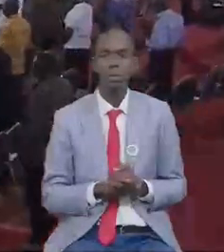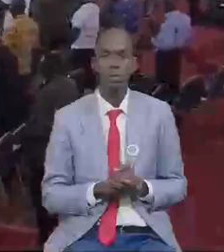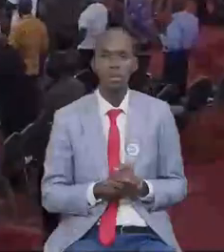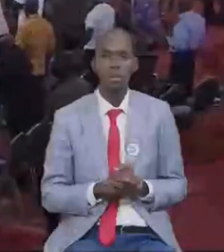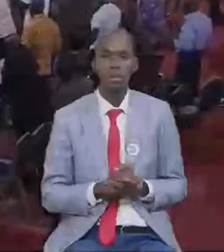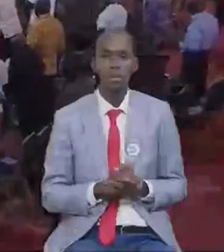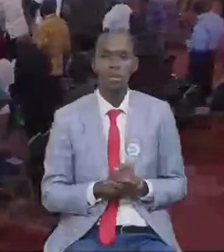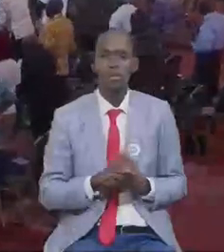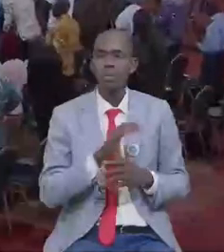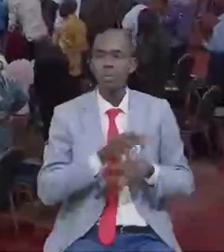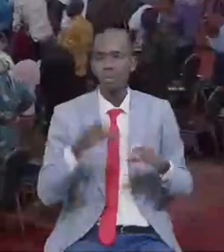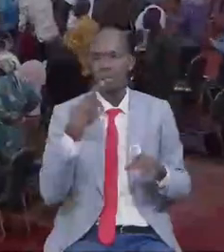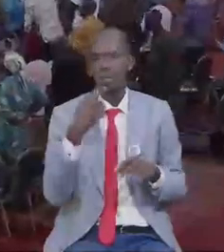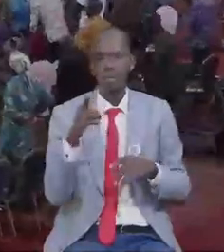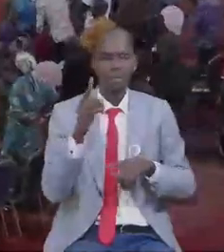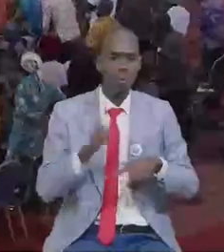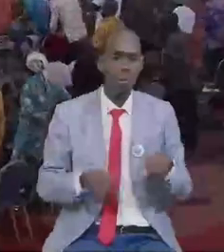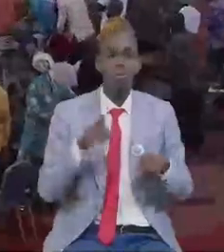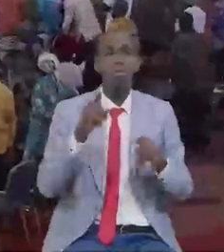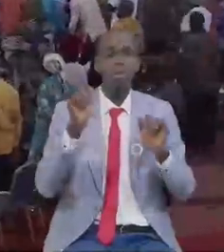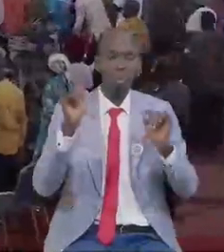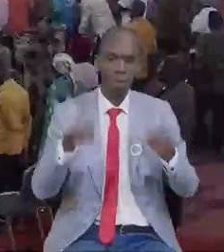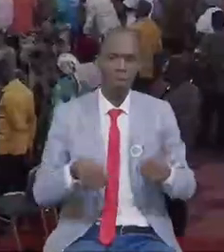Ne dis pas que tu ne peux pas. Tu peux.